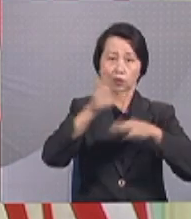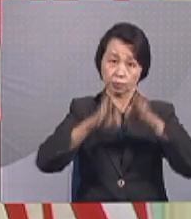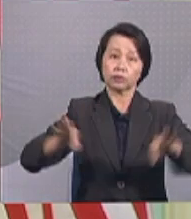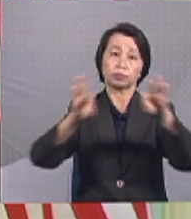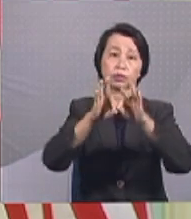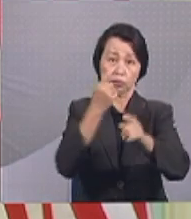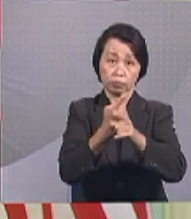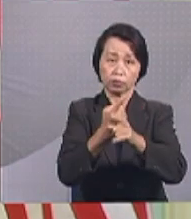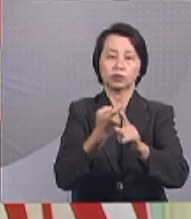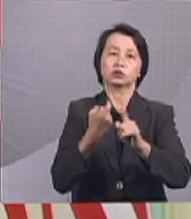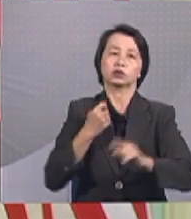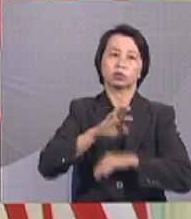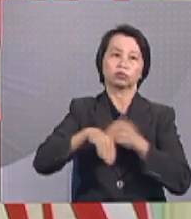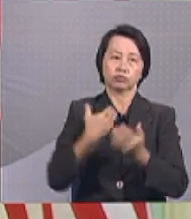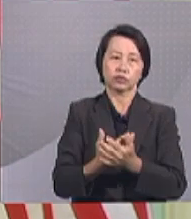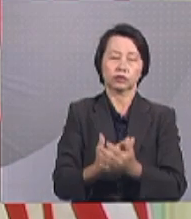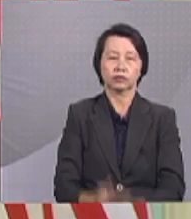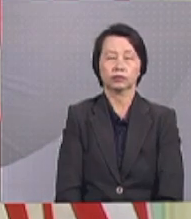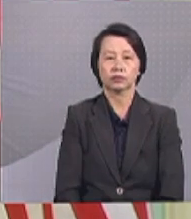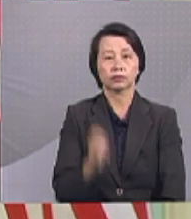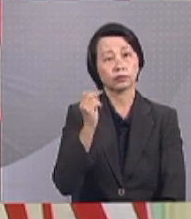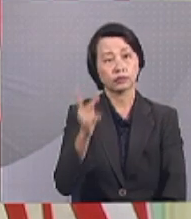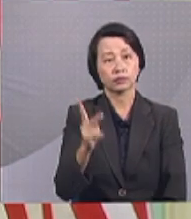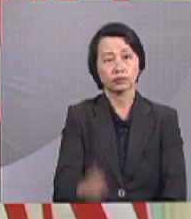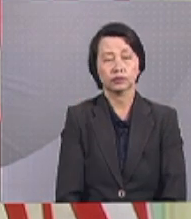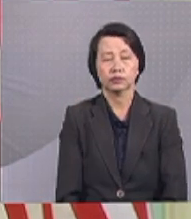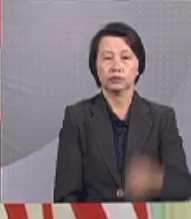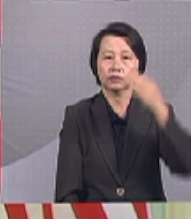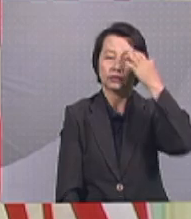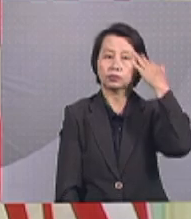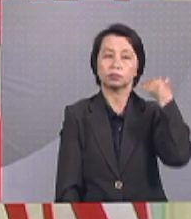daripada segala-galanya. Okey? Terima kasih.